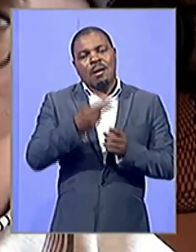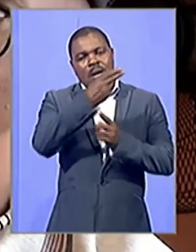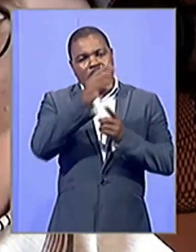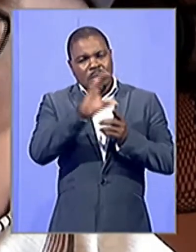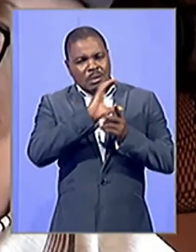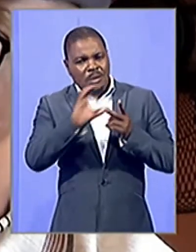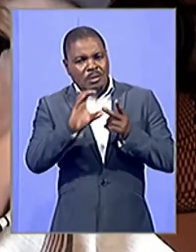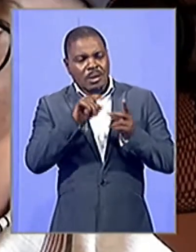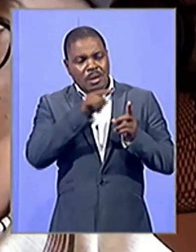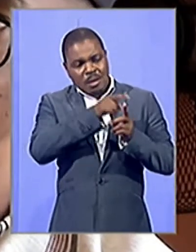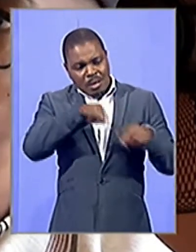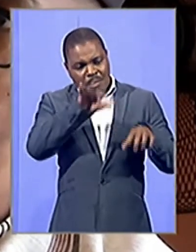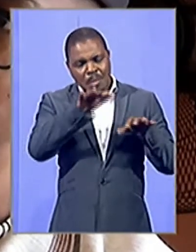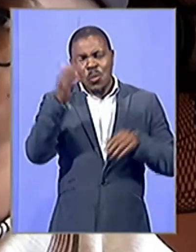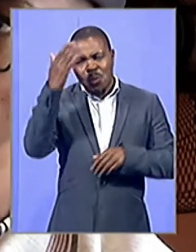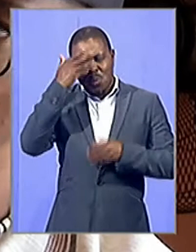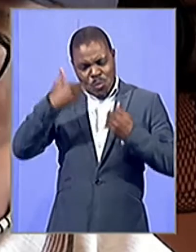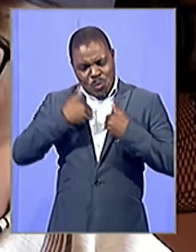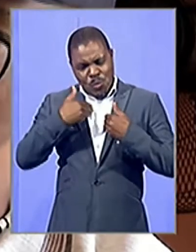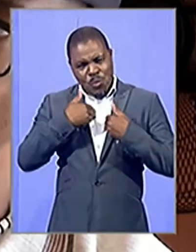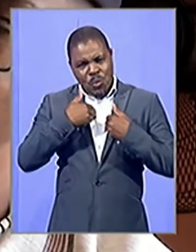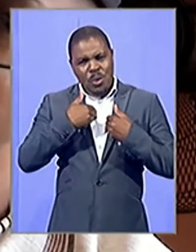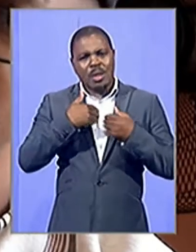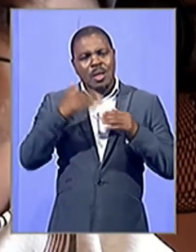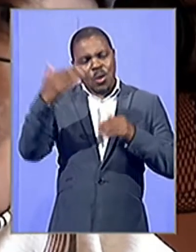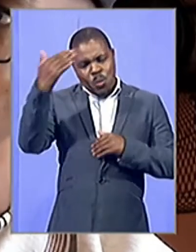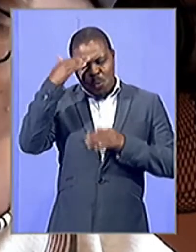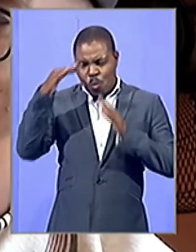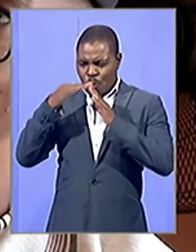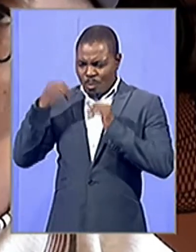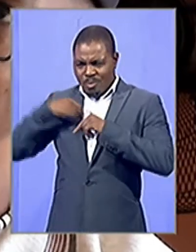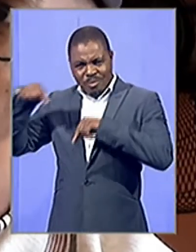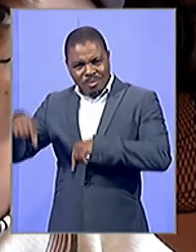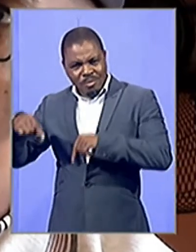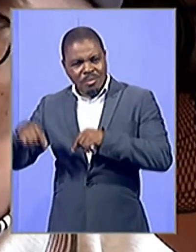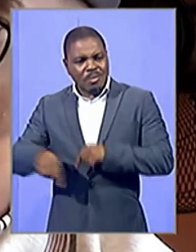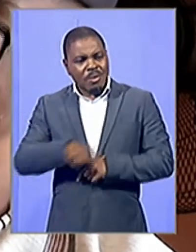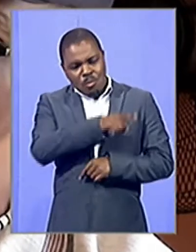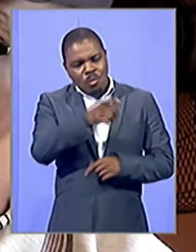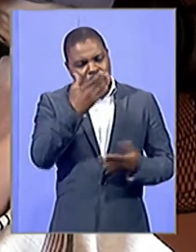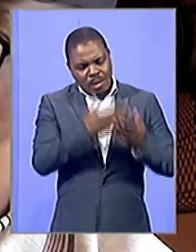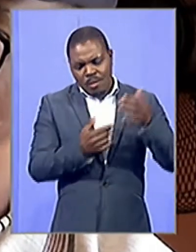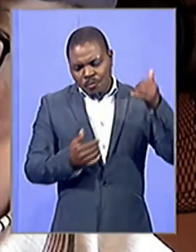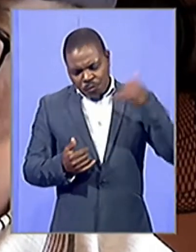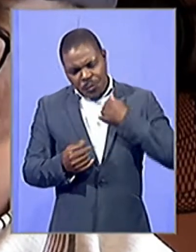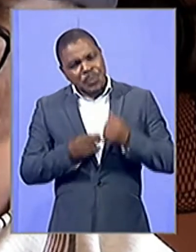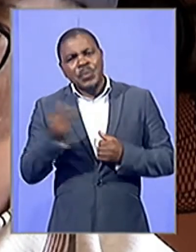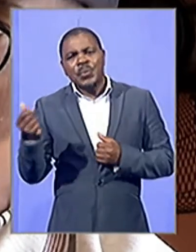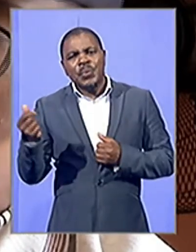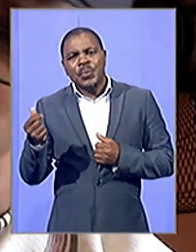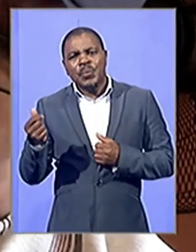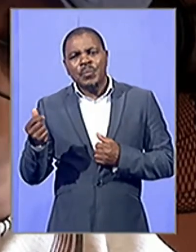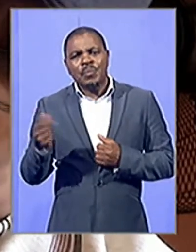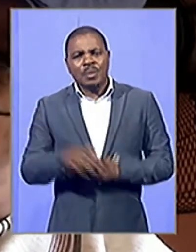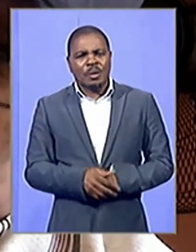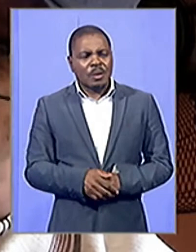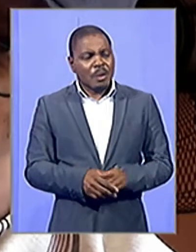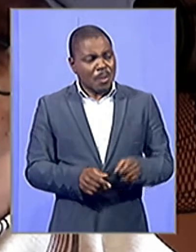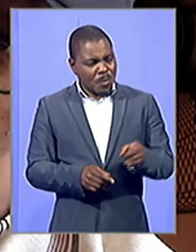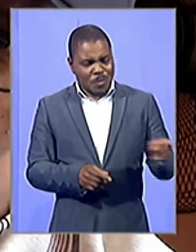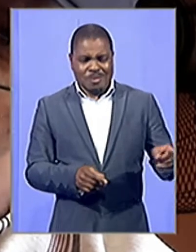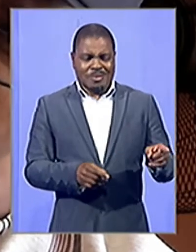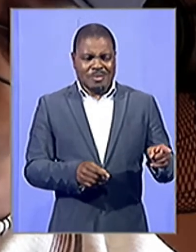ke batho ba nkitseng, ke batho ba itseng mogame, ke batho ba kgonang go tsaya mogala ba nteletsa, ke batho ba